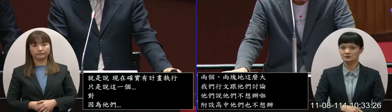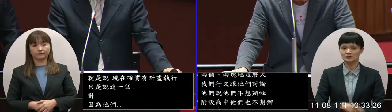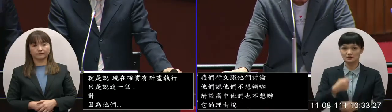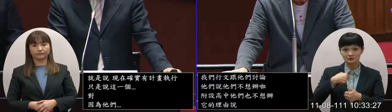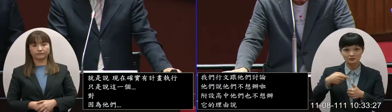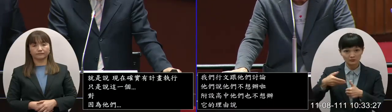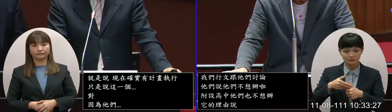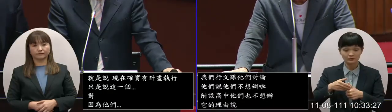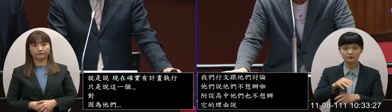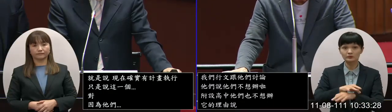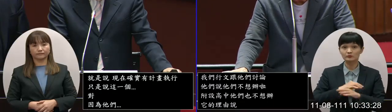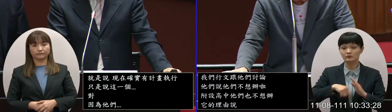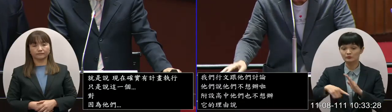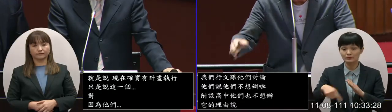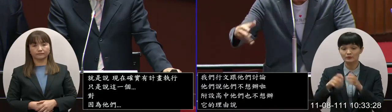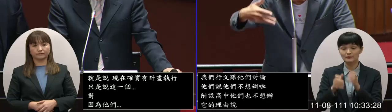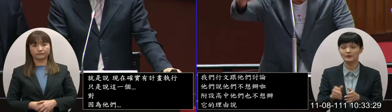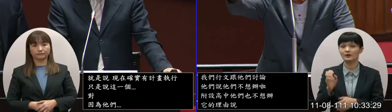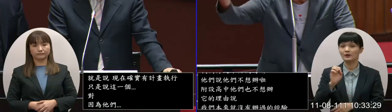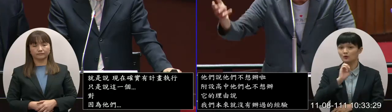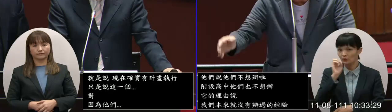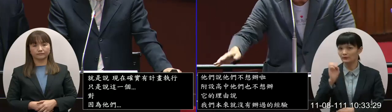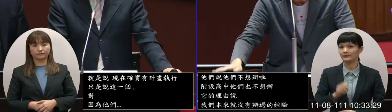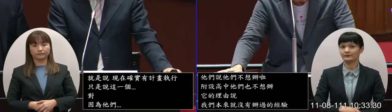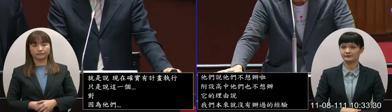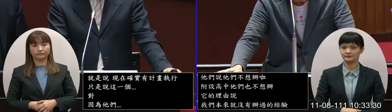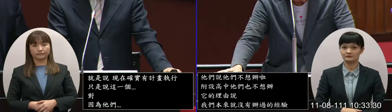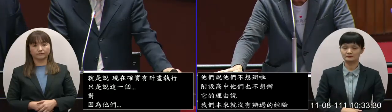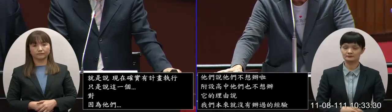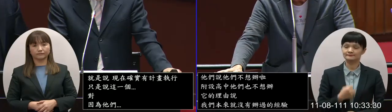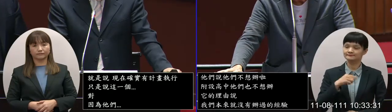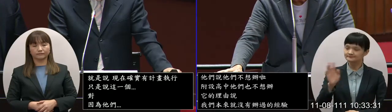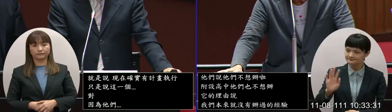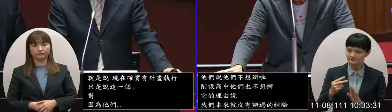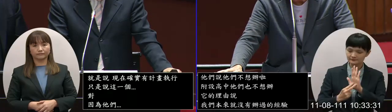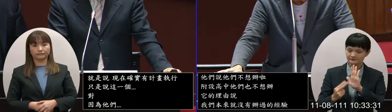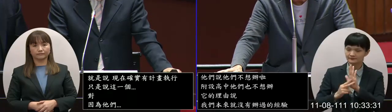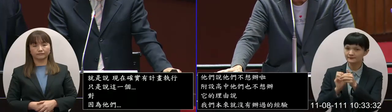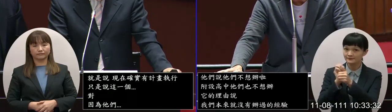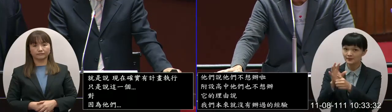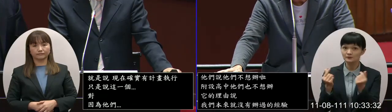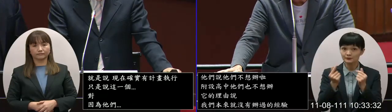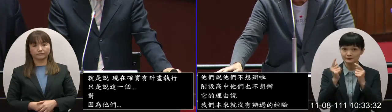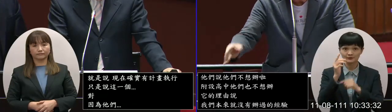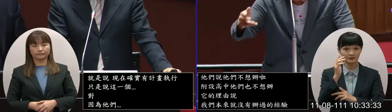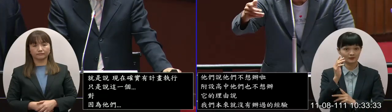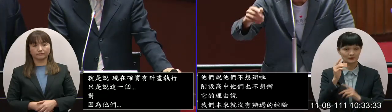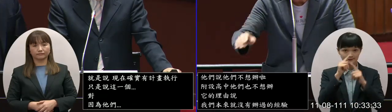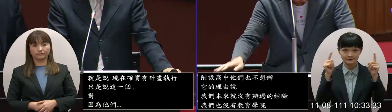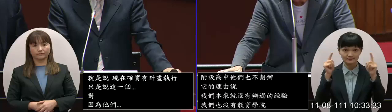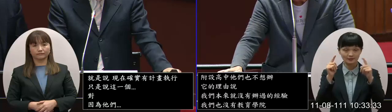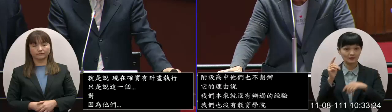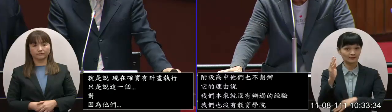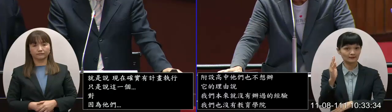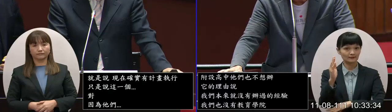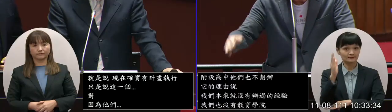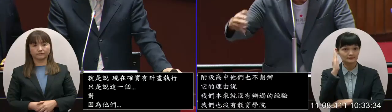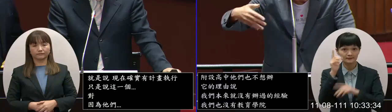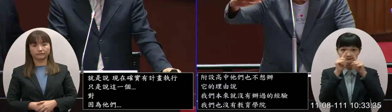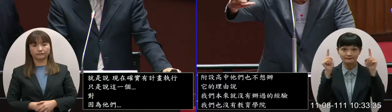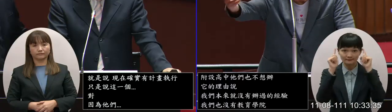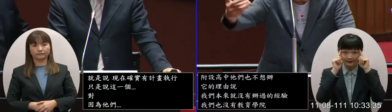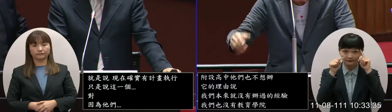院。我说我举了例子给他听嘛，政大啊、哦、有附中了啊、哦，